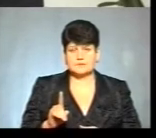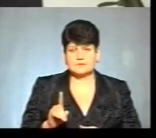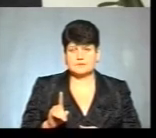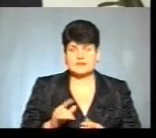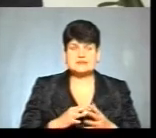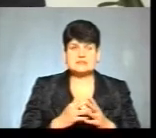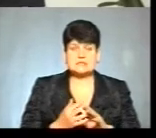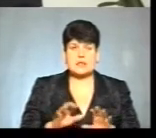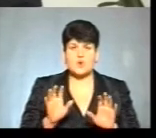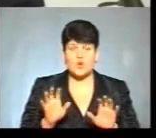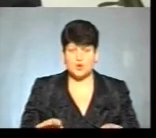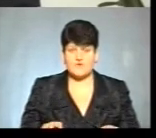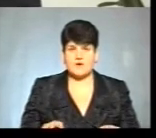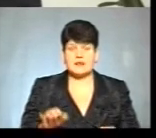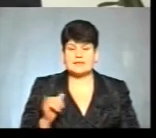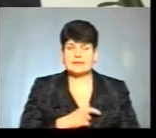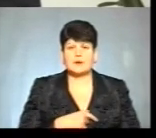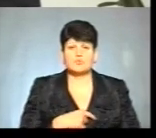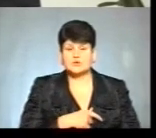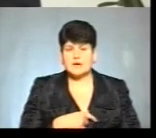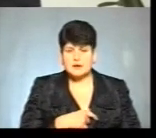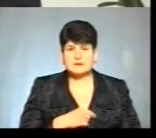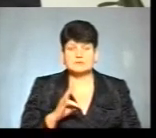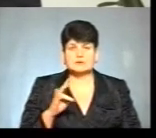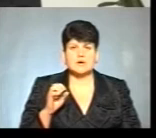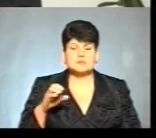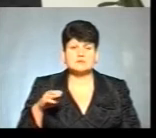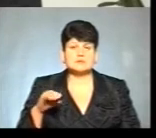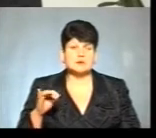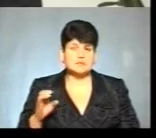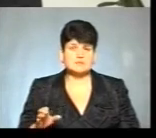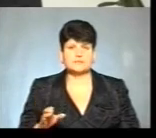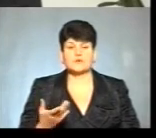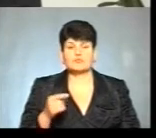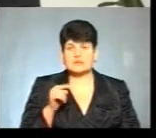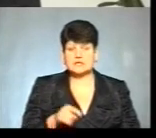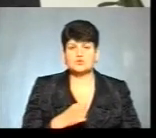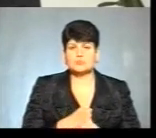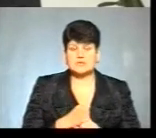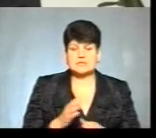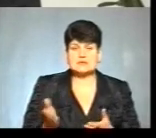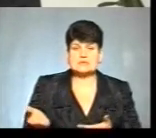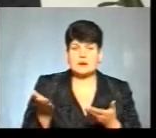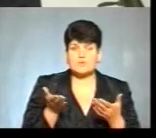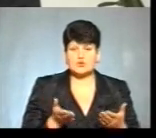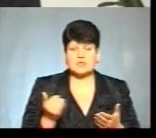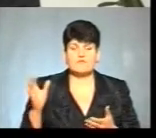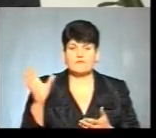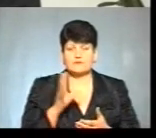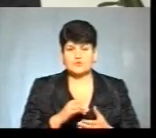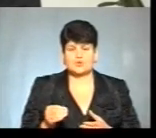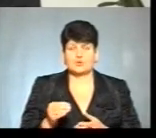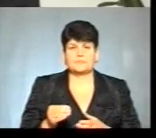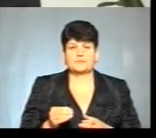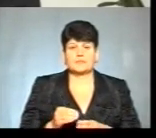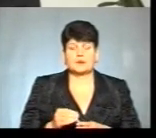сільський голова і депутати Настасівської громади, вони зробили запрошення фактично для всього Куща,